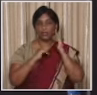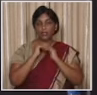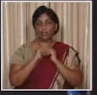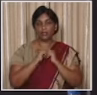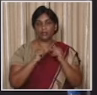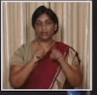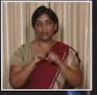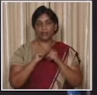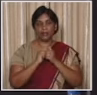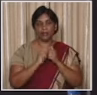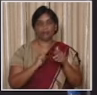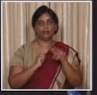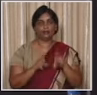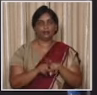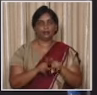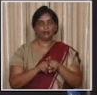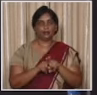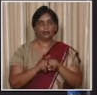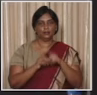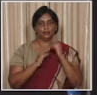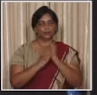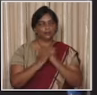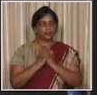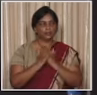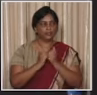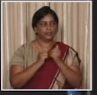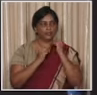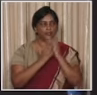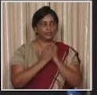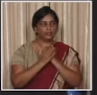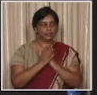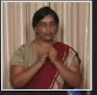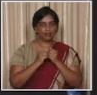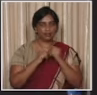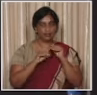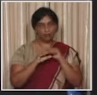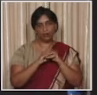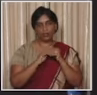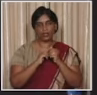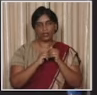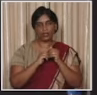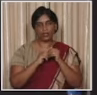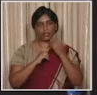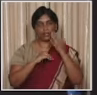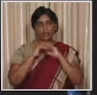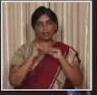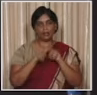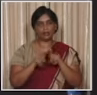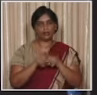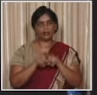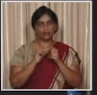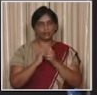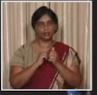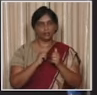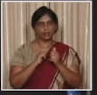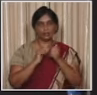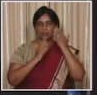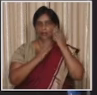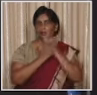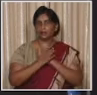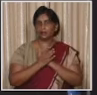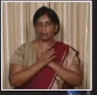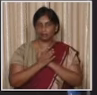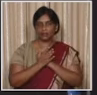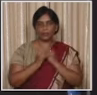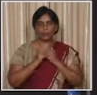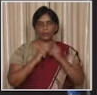ඉන්න ජ්‍යෙෂ්ඨ සමාජික හැටියට කතා කරා. ඇත්තෙන්ම ඇමතුමා ප්‍රකාශ කරලා තියෙන හදිසි මිලදීම් ගැනීම මිට